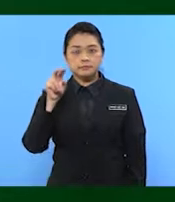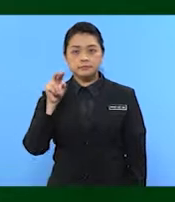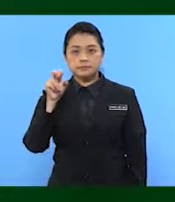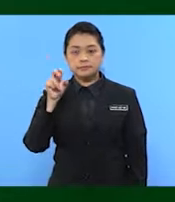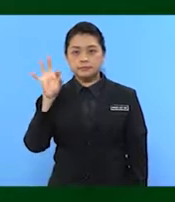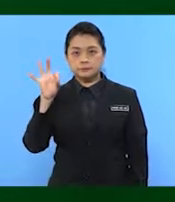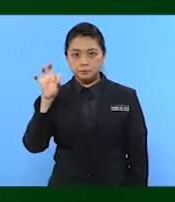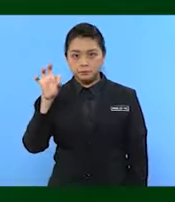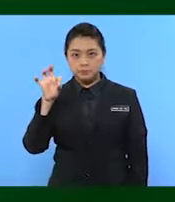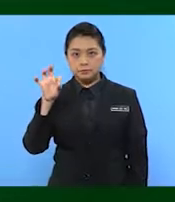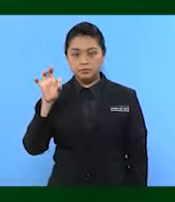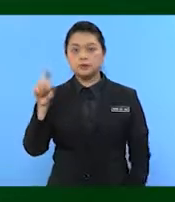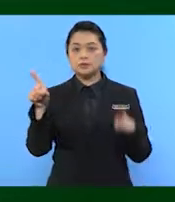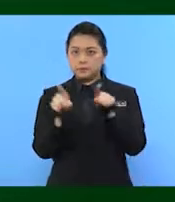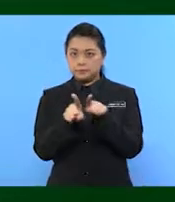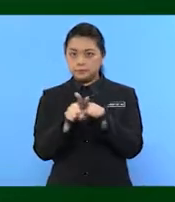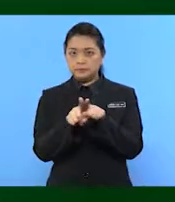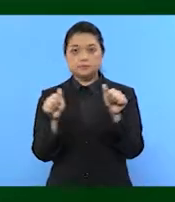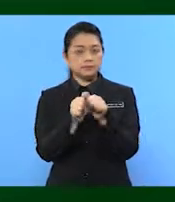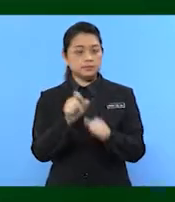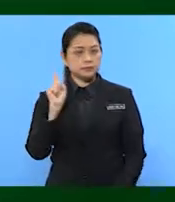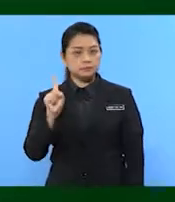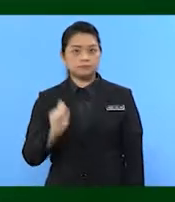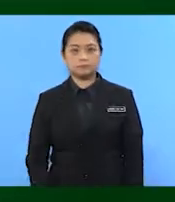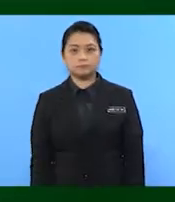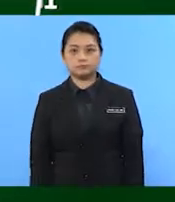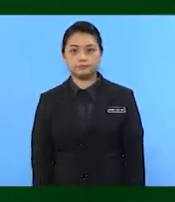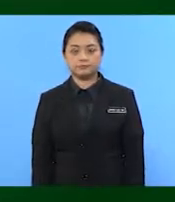sudut 90 darjah sama dengan 1.